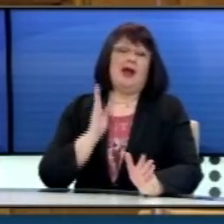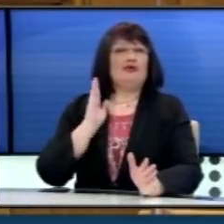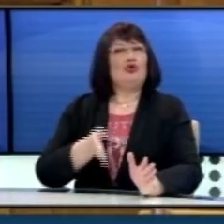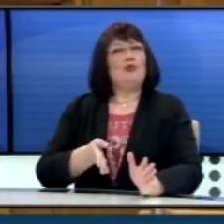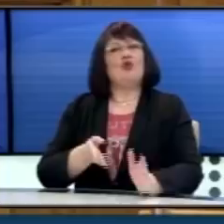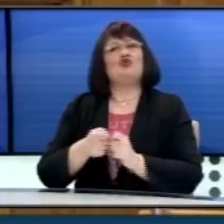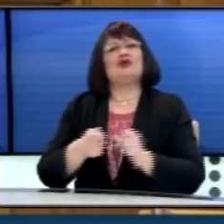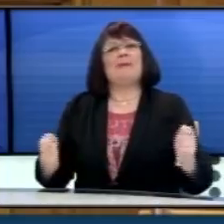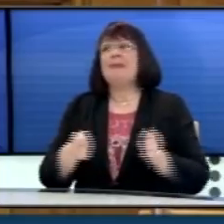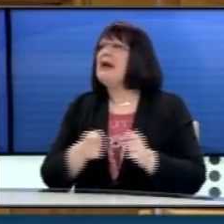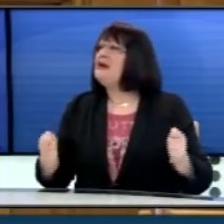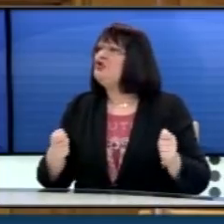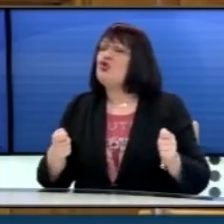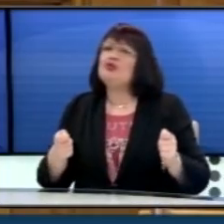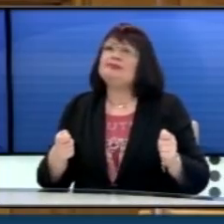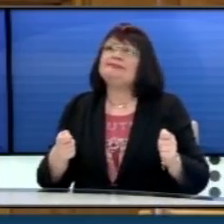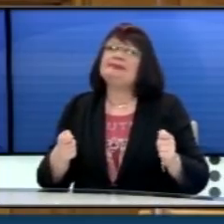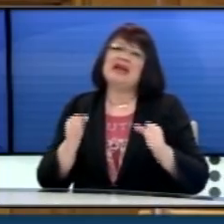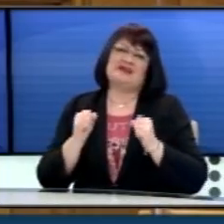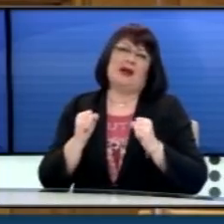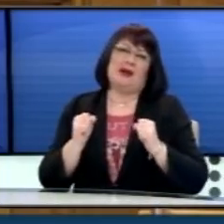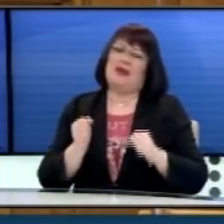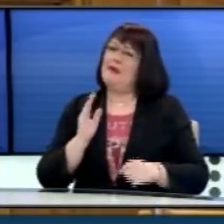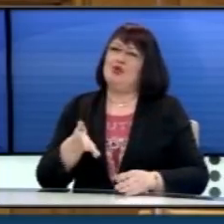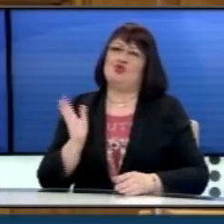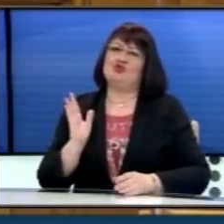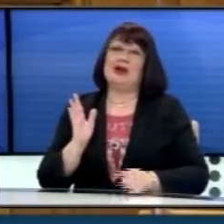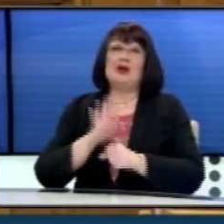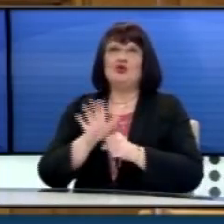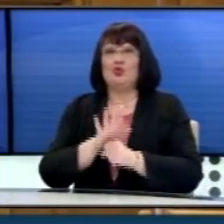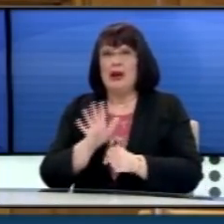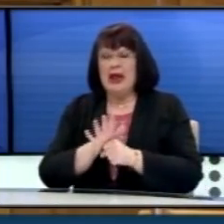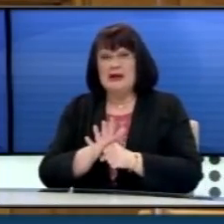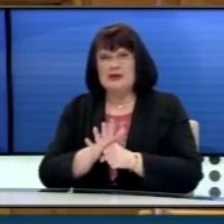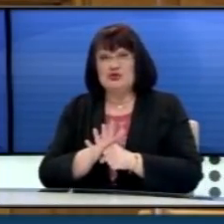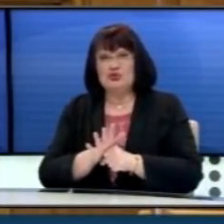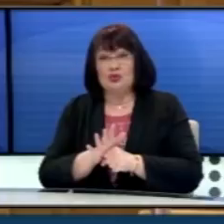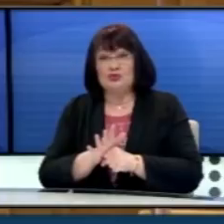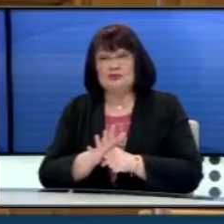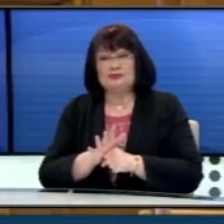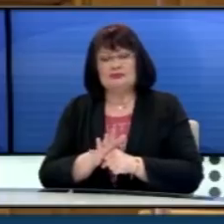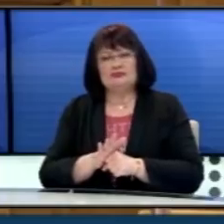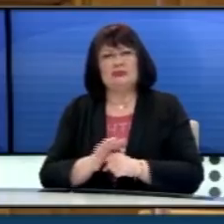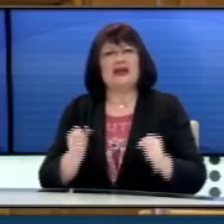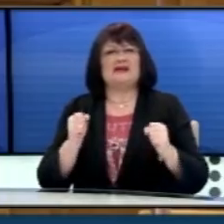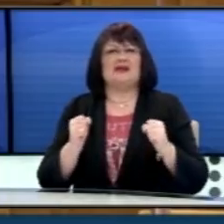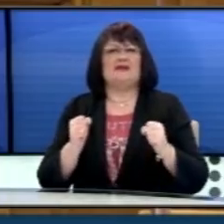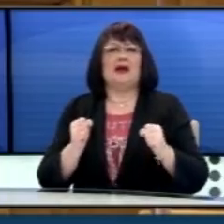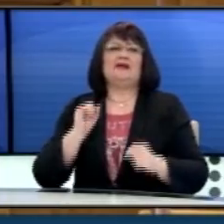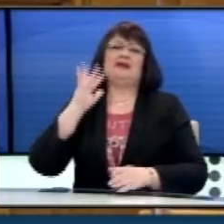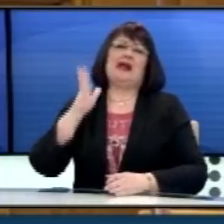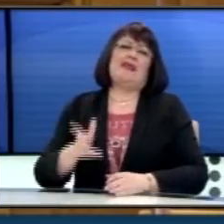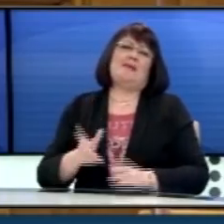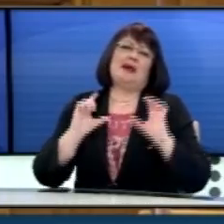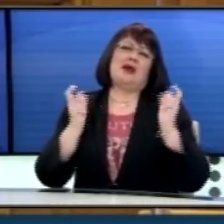μπορούσε να λειτουργήσει και ως δικλίδα ασφαλείας, τουλάχιστον για να εξασφαλιστούν οι